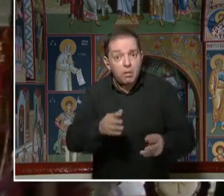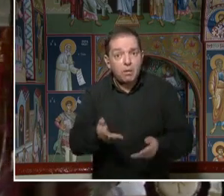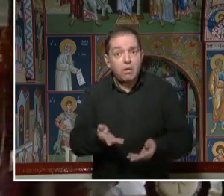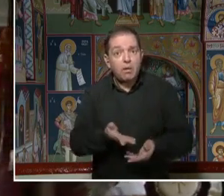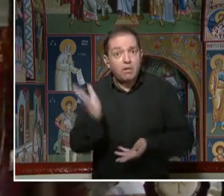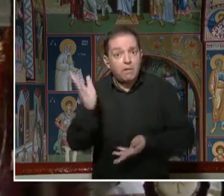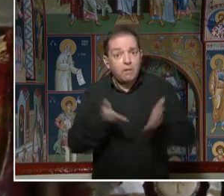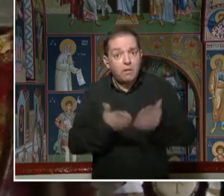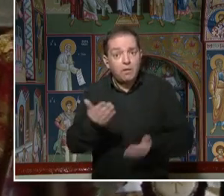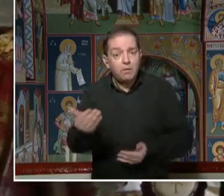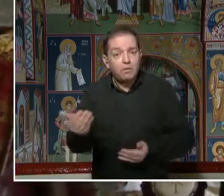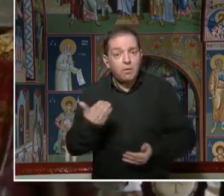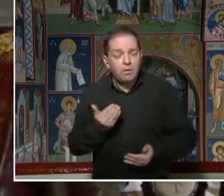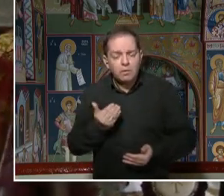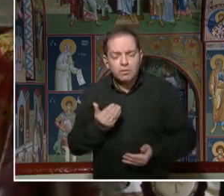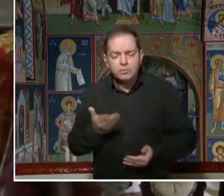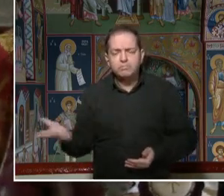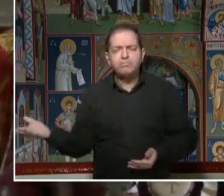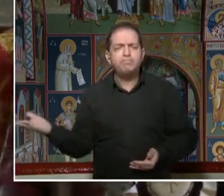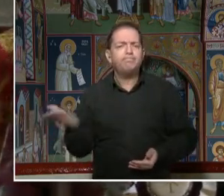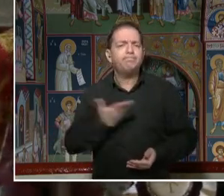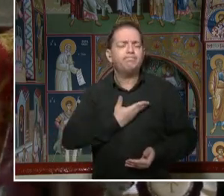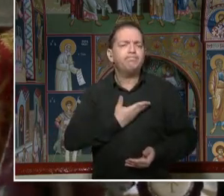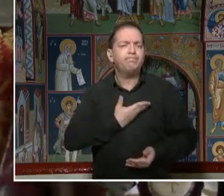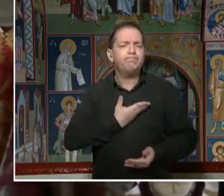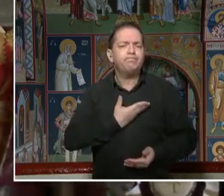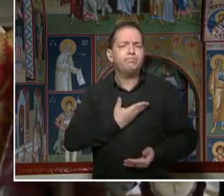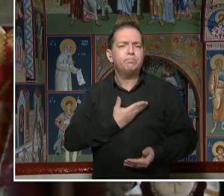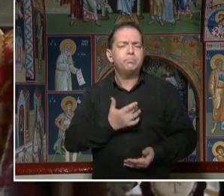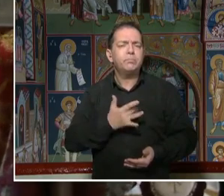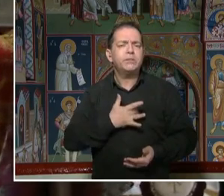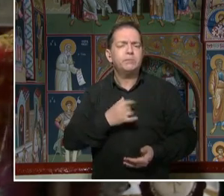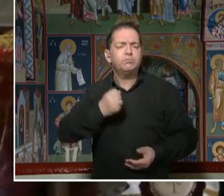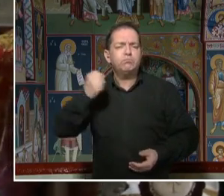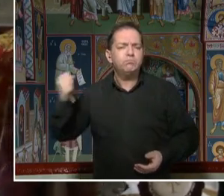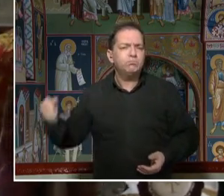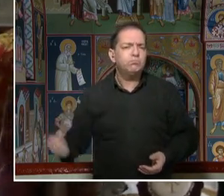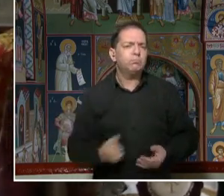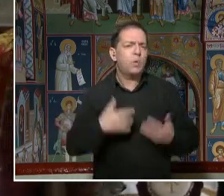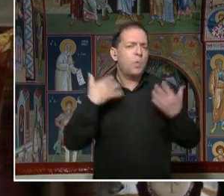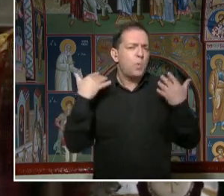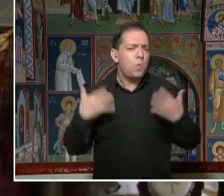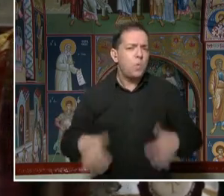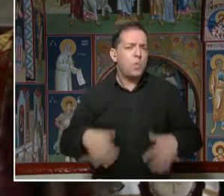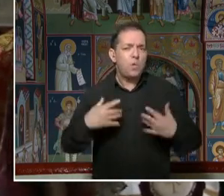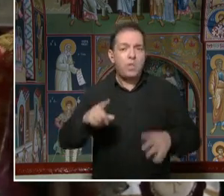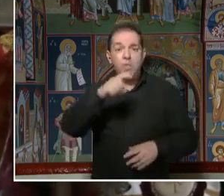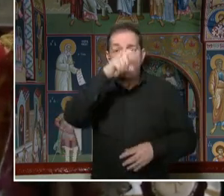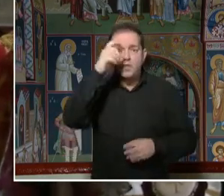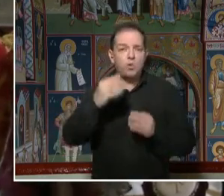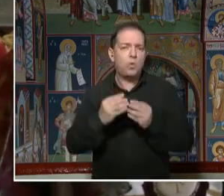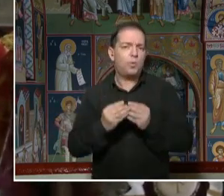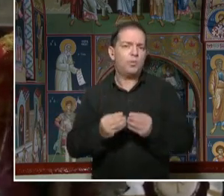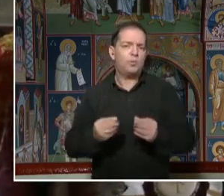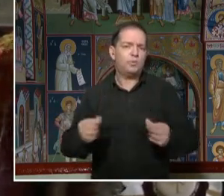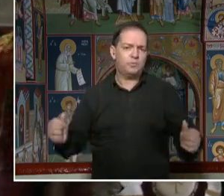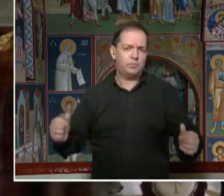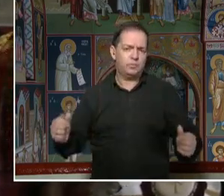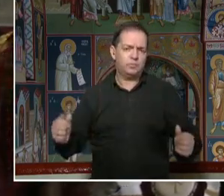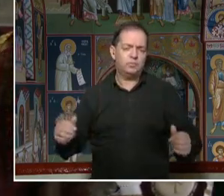από κοντά τους, πληγώνονται τόσο βαθιά που ο πόνος τους δύσκολα θεραπεύεται.